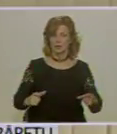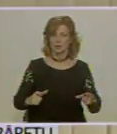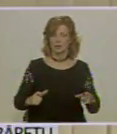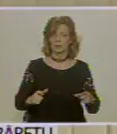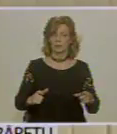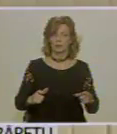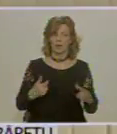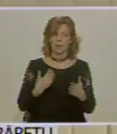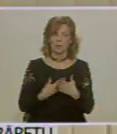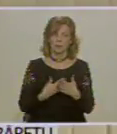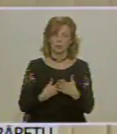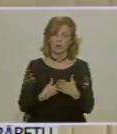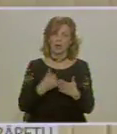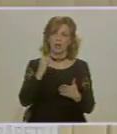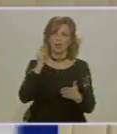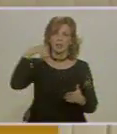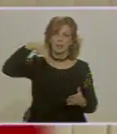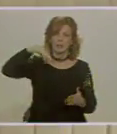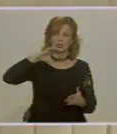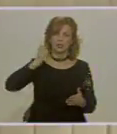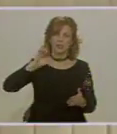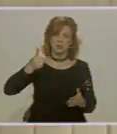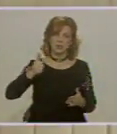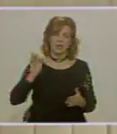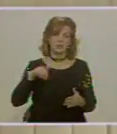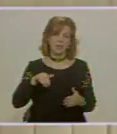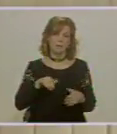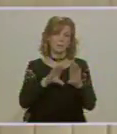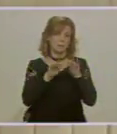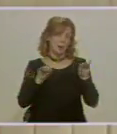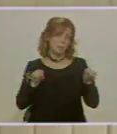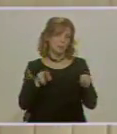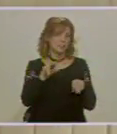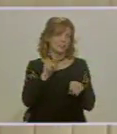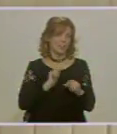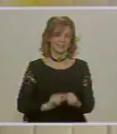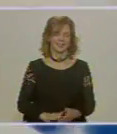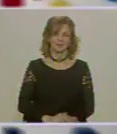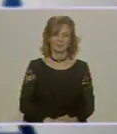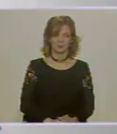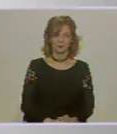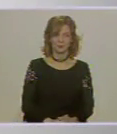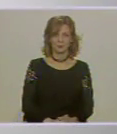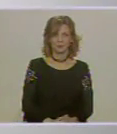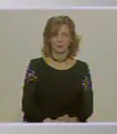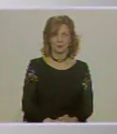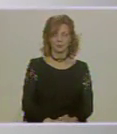sigur, Incesa să aibă mult mai mulți frați și surori în Universitatea din Craiova.